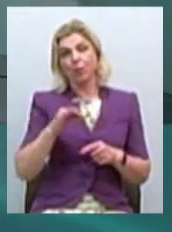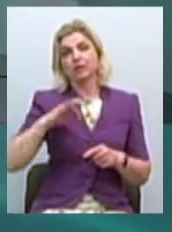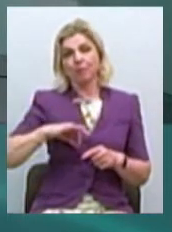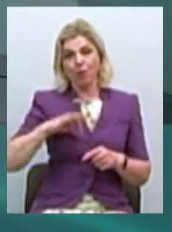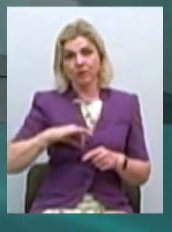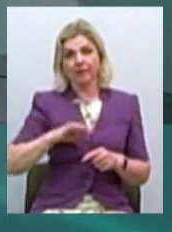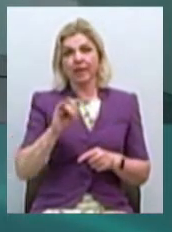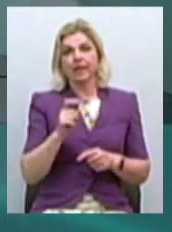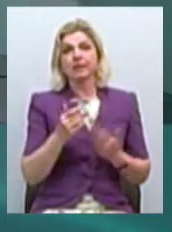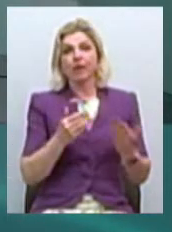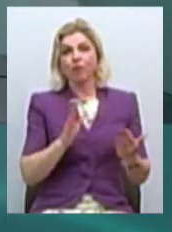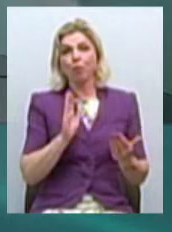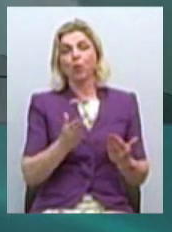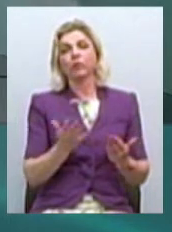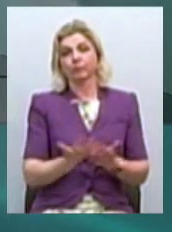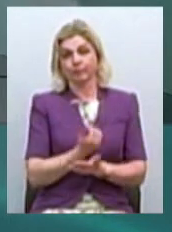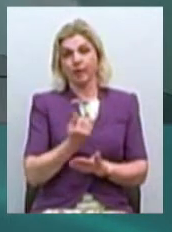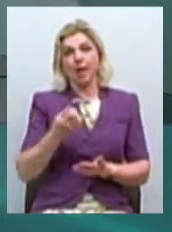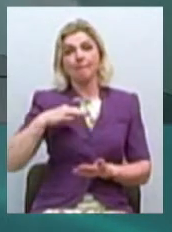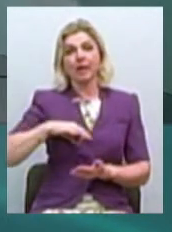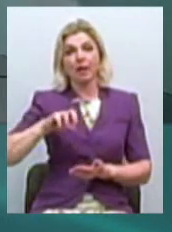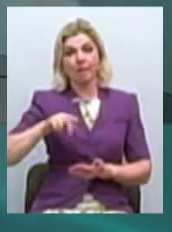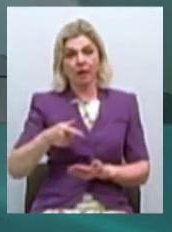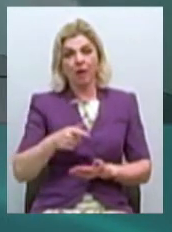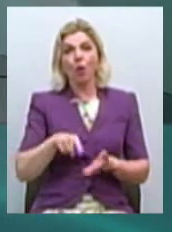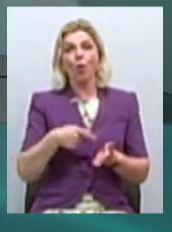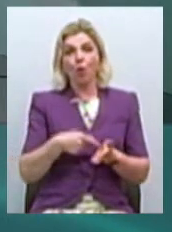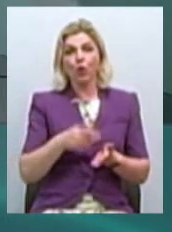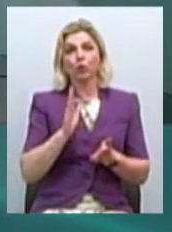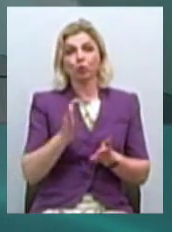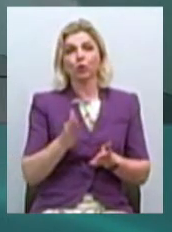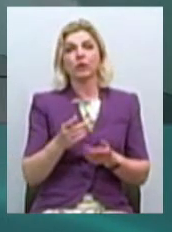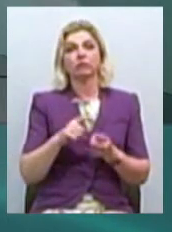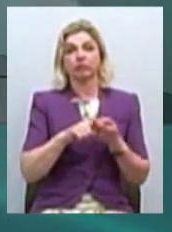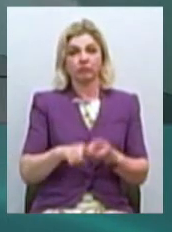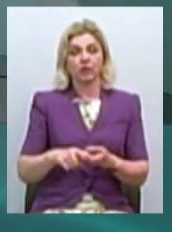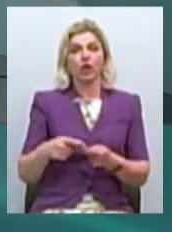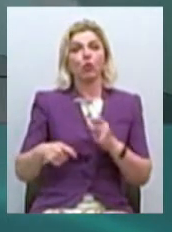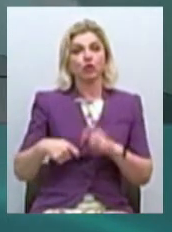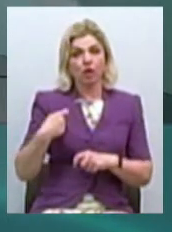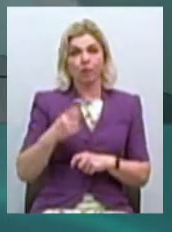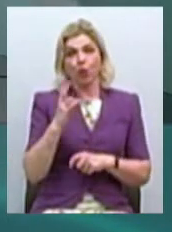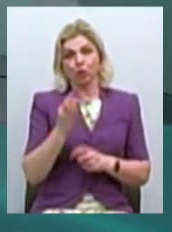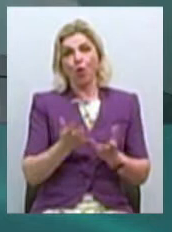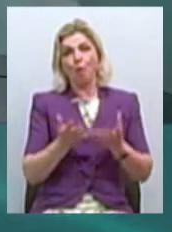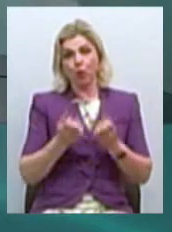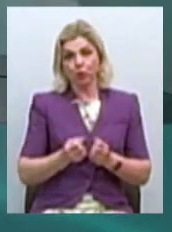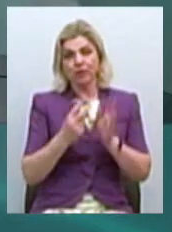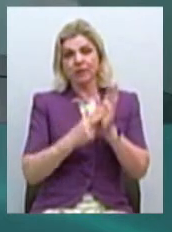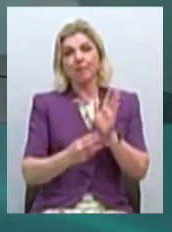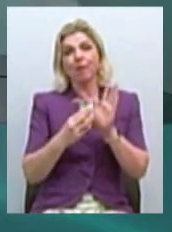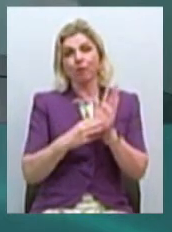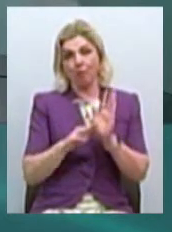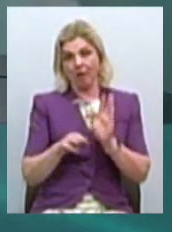будет извлекаться прибыль. Городу будет наноситься ущерб, но город получит аж 78 миллионов. Мы же предлагаем